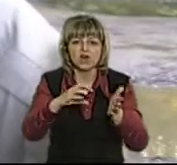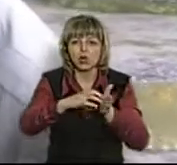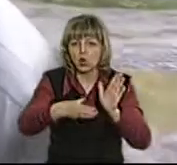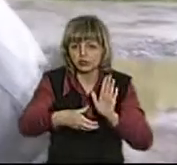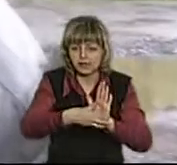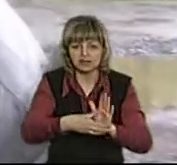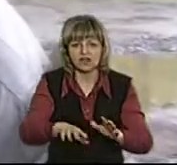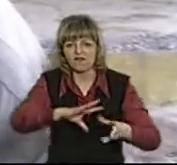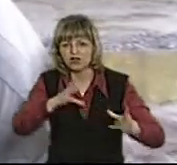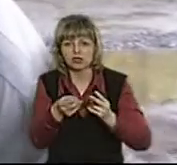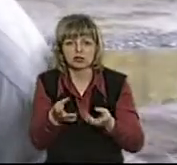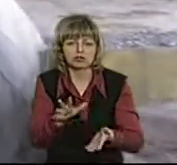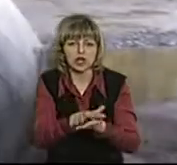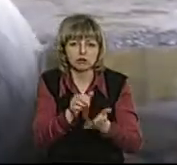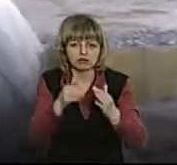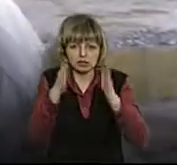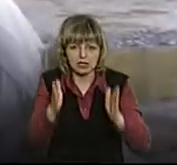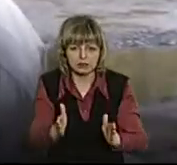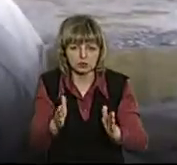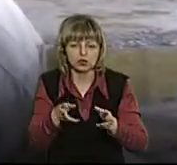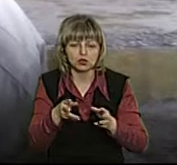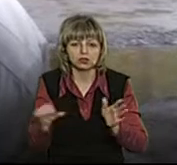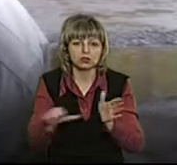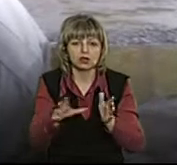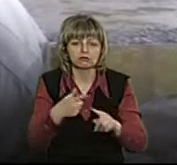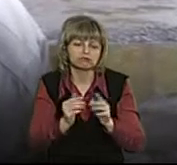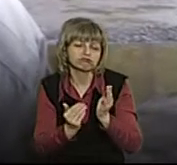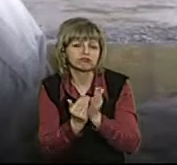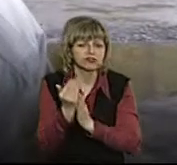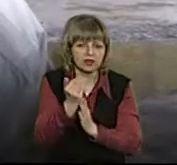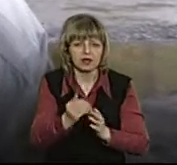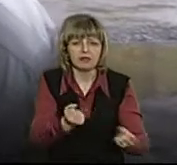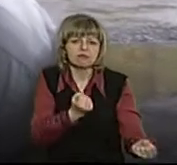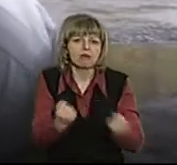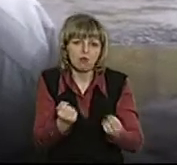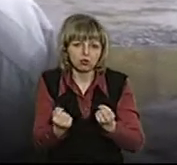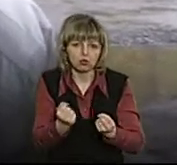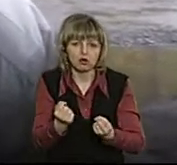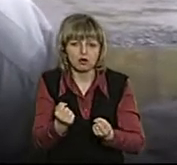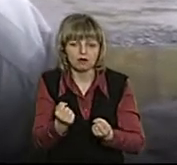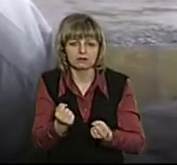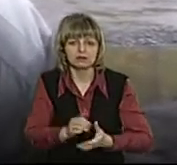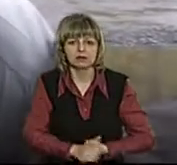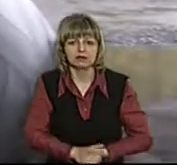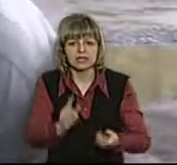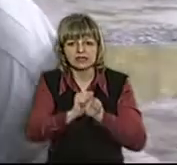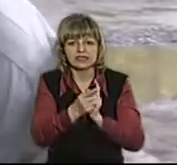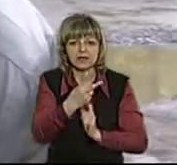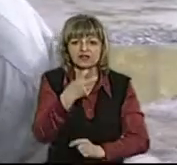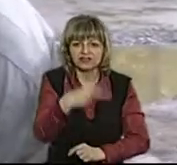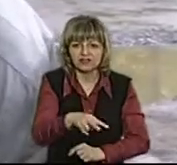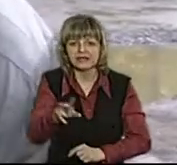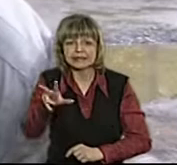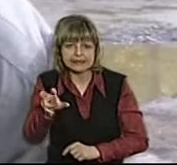пошкодження трансформатора в мережу 0,4 кВт пішла висока напруга, ну, порядка 300, замість